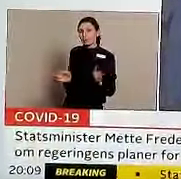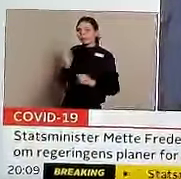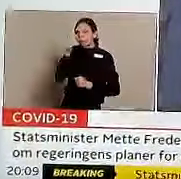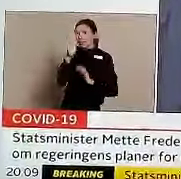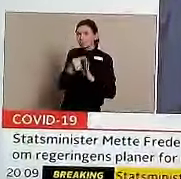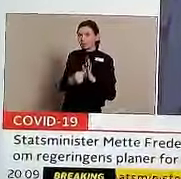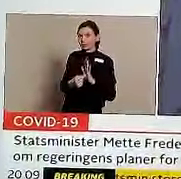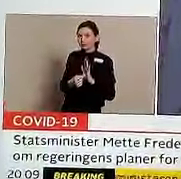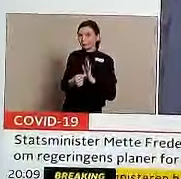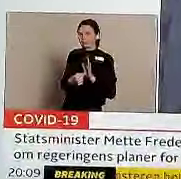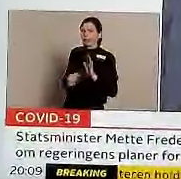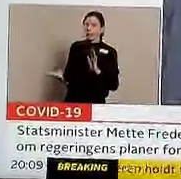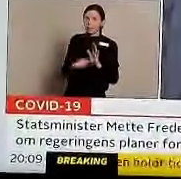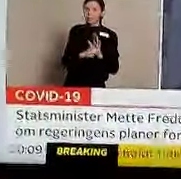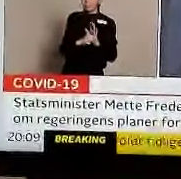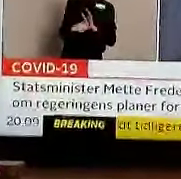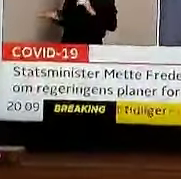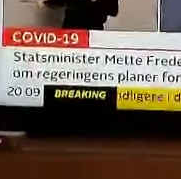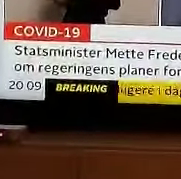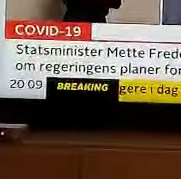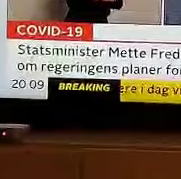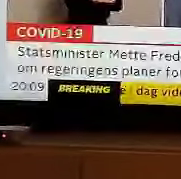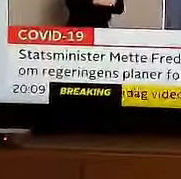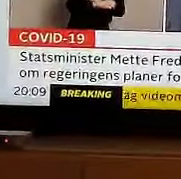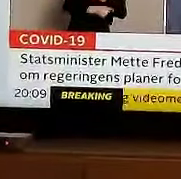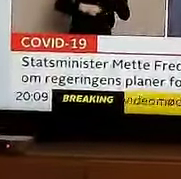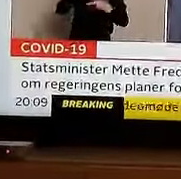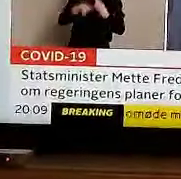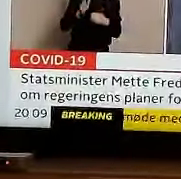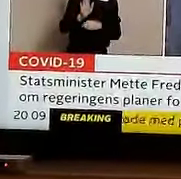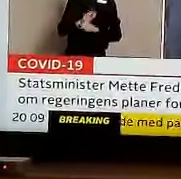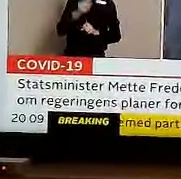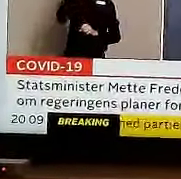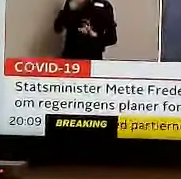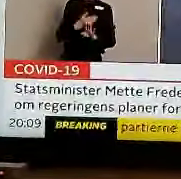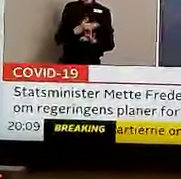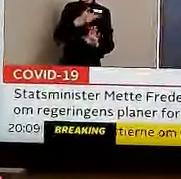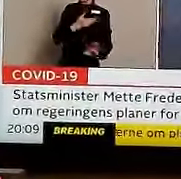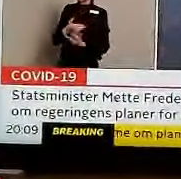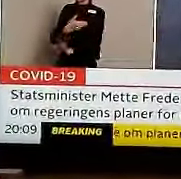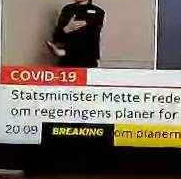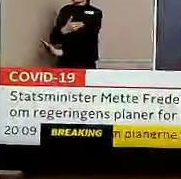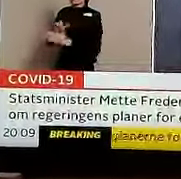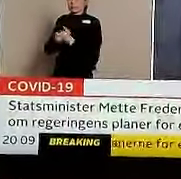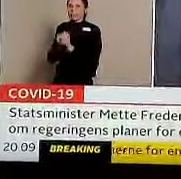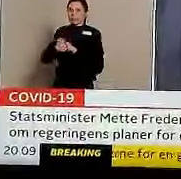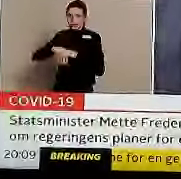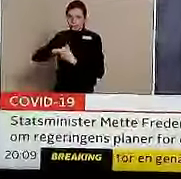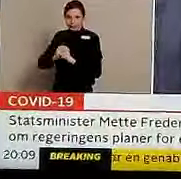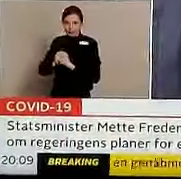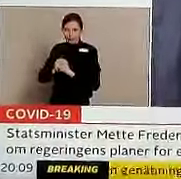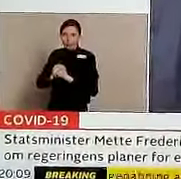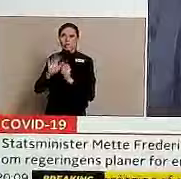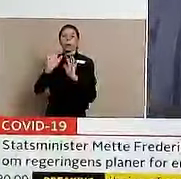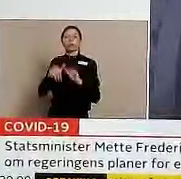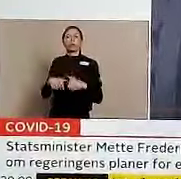أكثر وأكثر والترقب في الأسبوع القادم ماذا يجري من ارتفاع